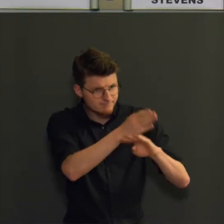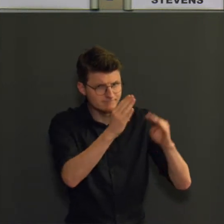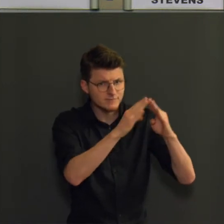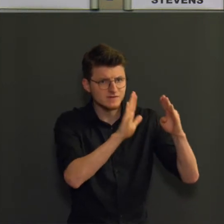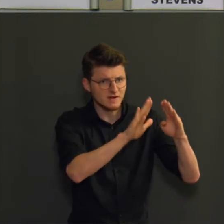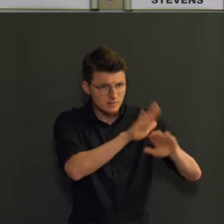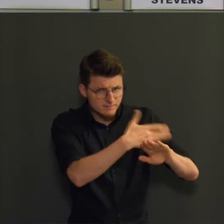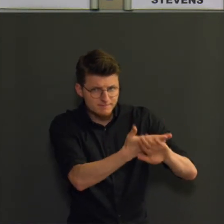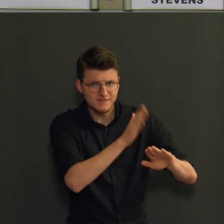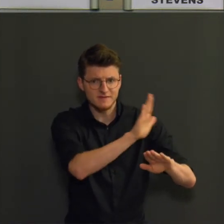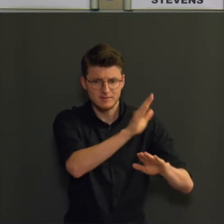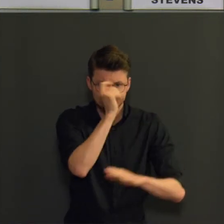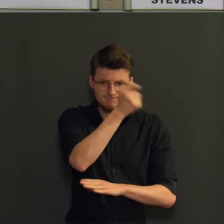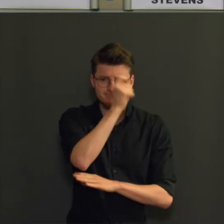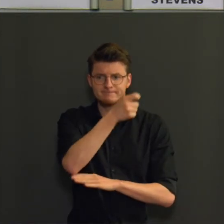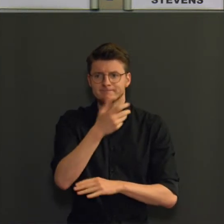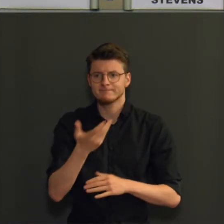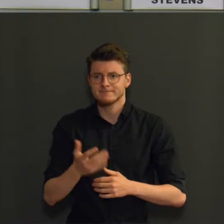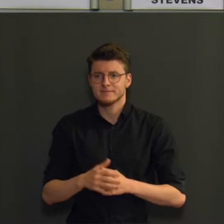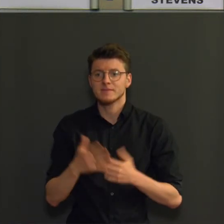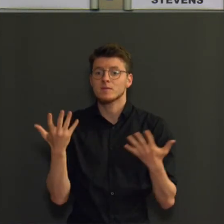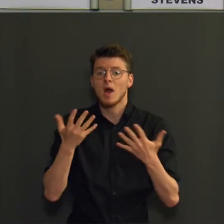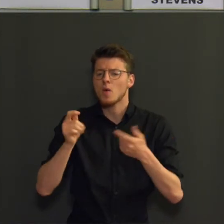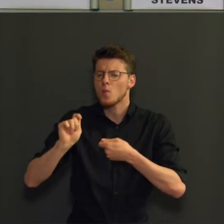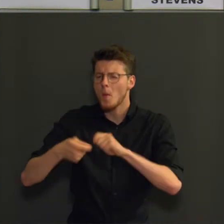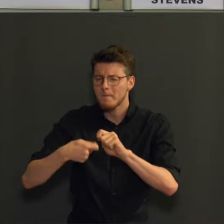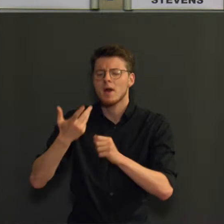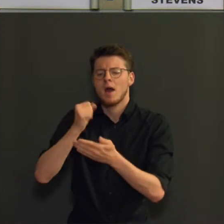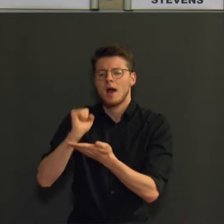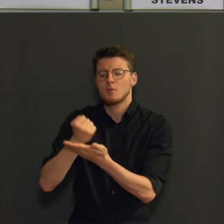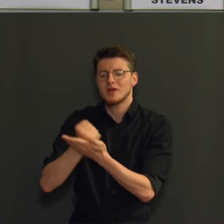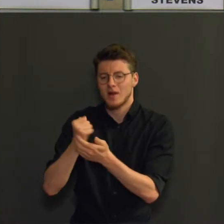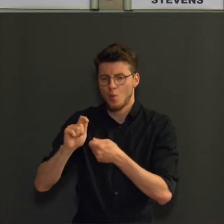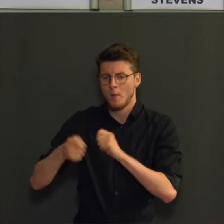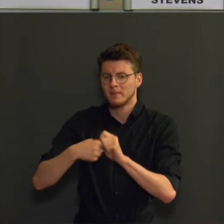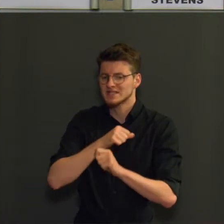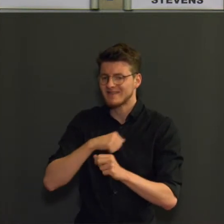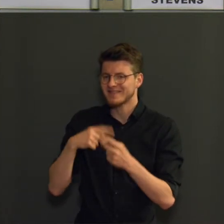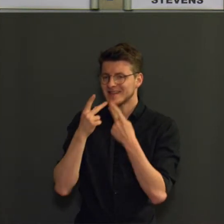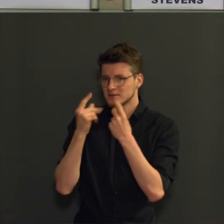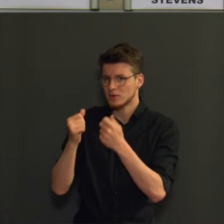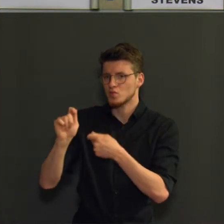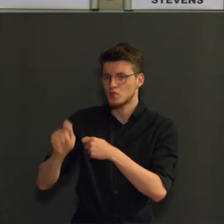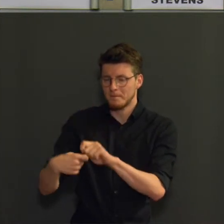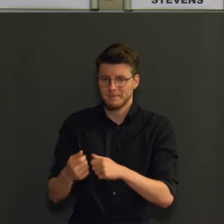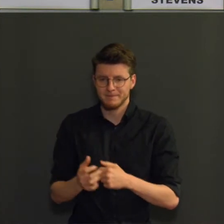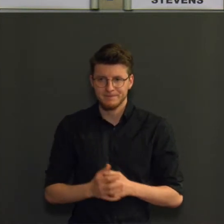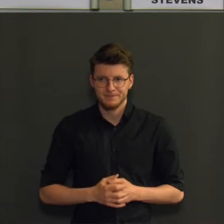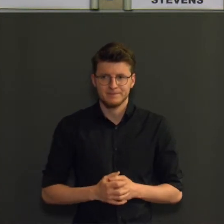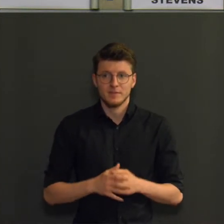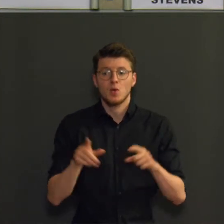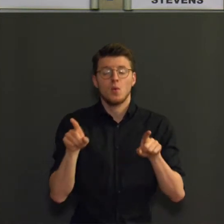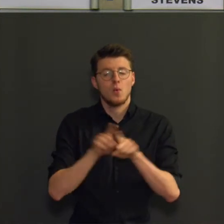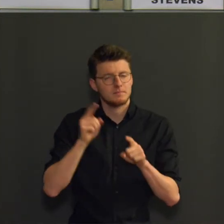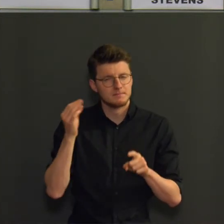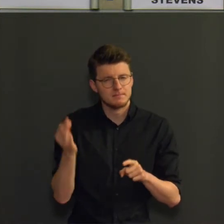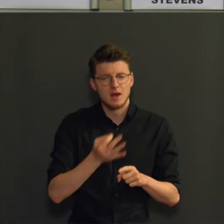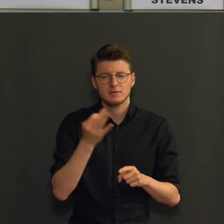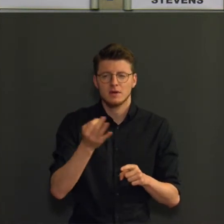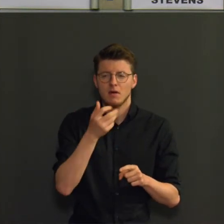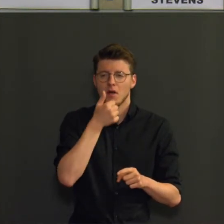in elke apotheek. Ook bij een negatieve test, en dat is toch wel belangrijk om te onderlijnen, is het belangrijk